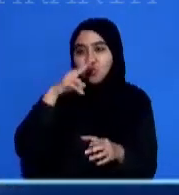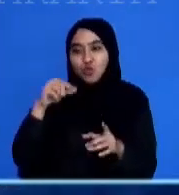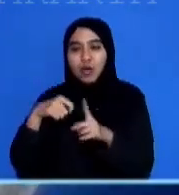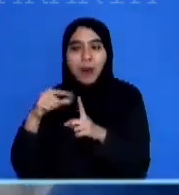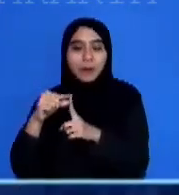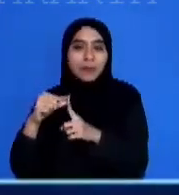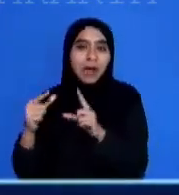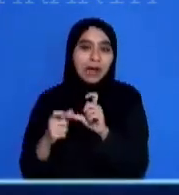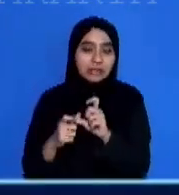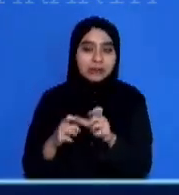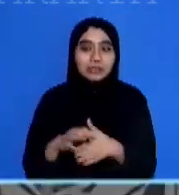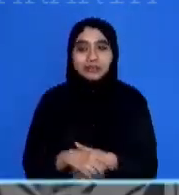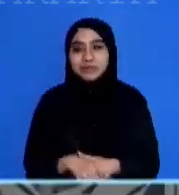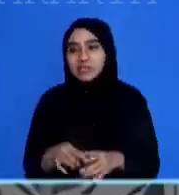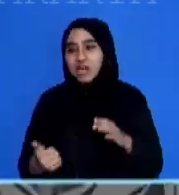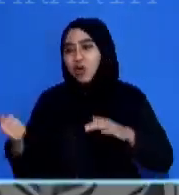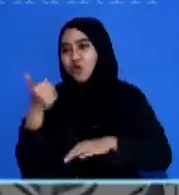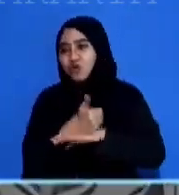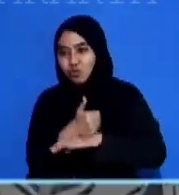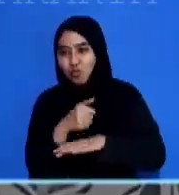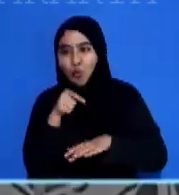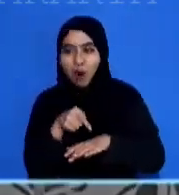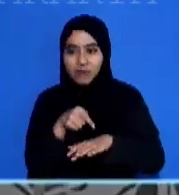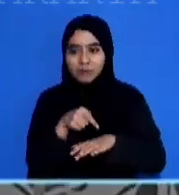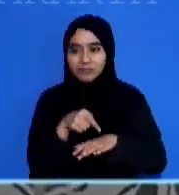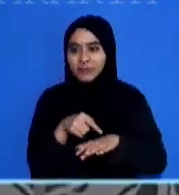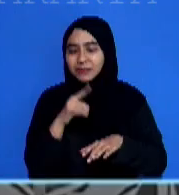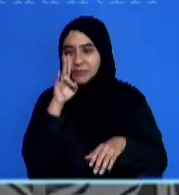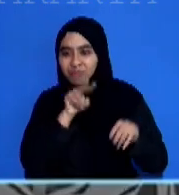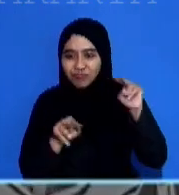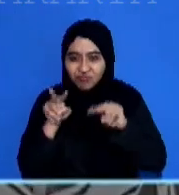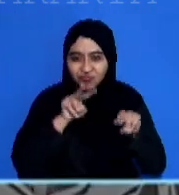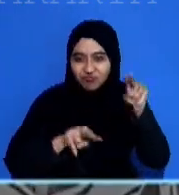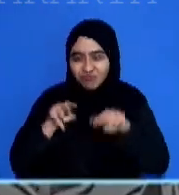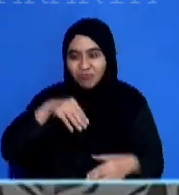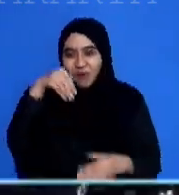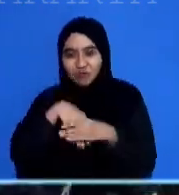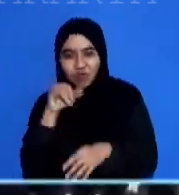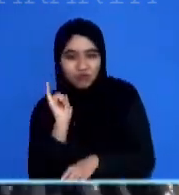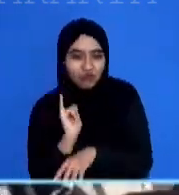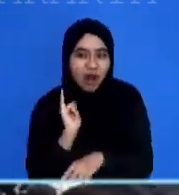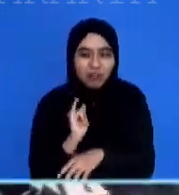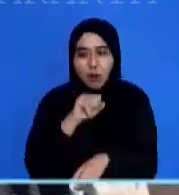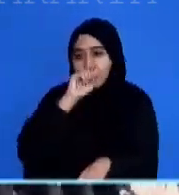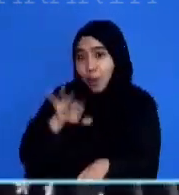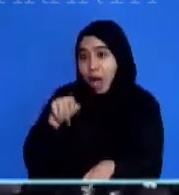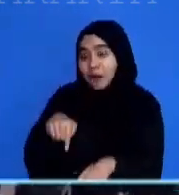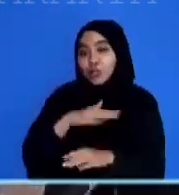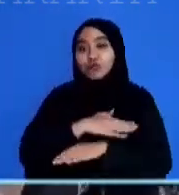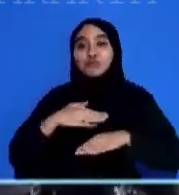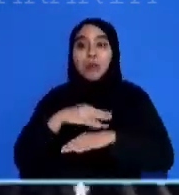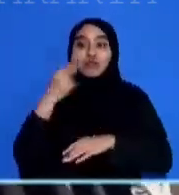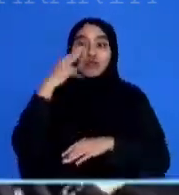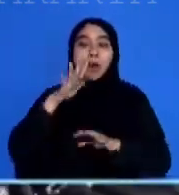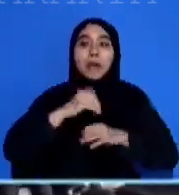Yogyakarta Nurharsa Aryo Samudro mengatakan, senam bareng menjadi wujud dari pemerintah untuk mengampanyekan pola hidup sehat kepada seluruh